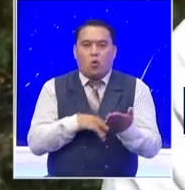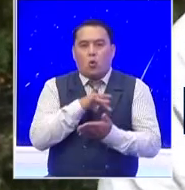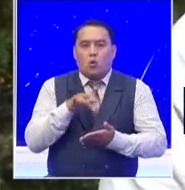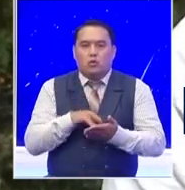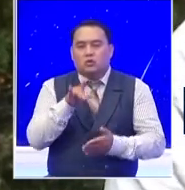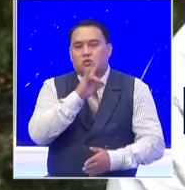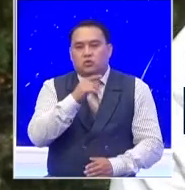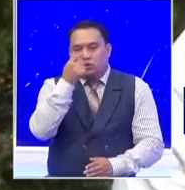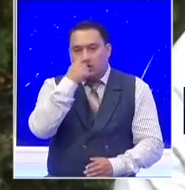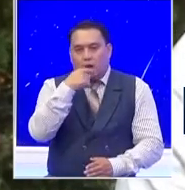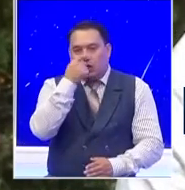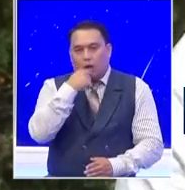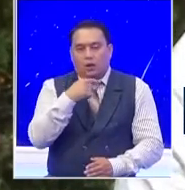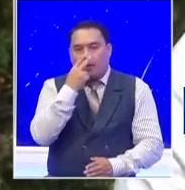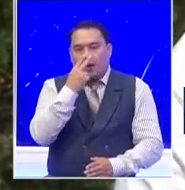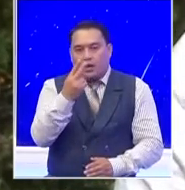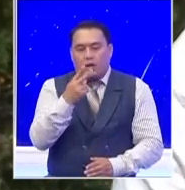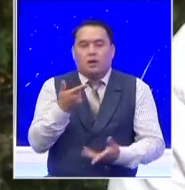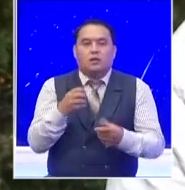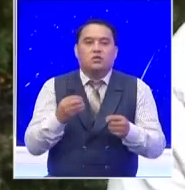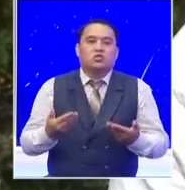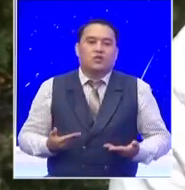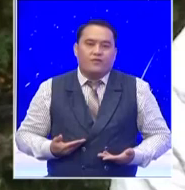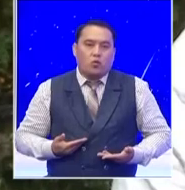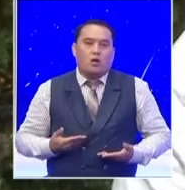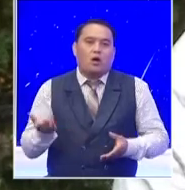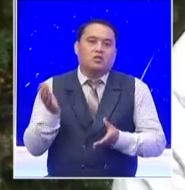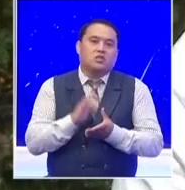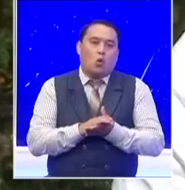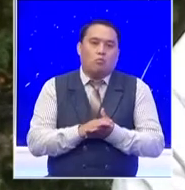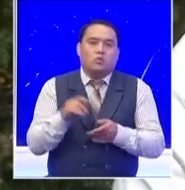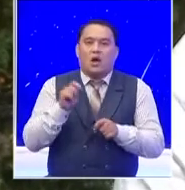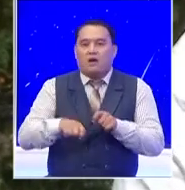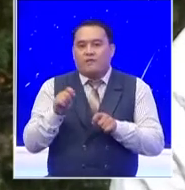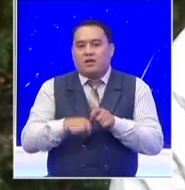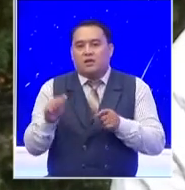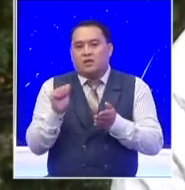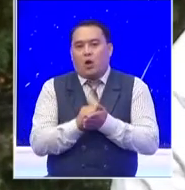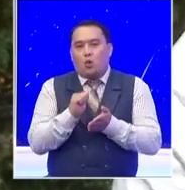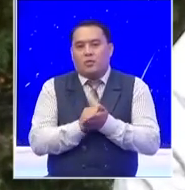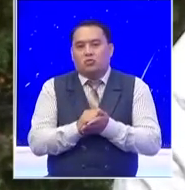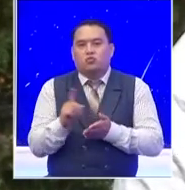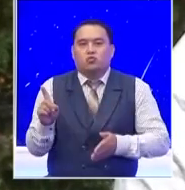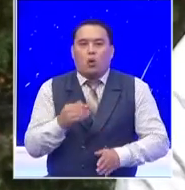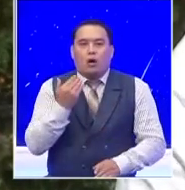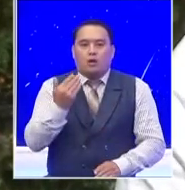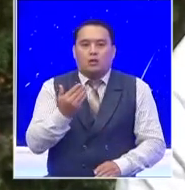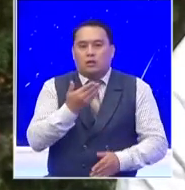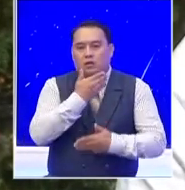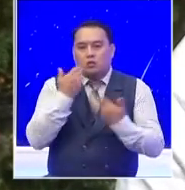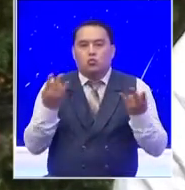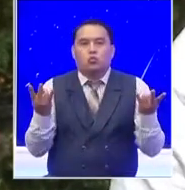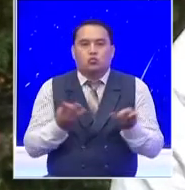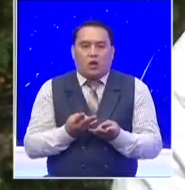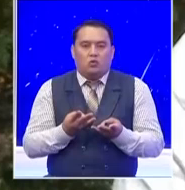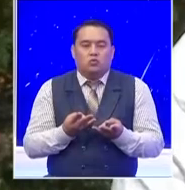Жаркент. Мы выехали, посмотрели, где она живет, ознакомились, проверили все ее документы. Да, выяснилось, что она действительно